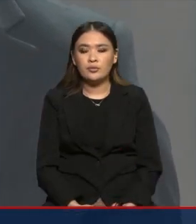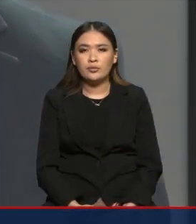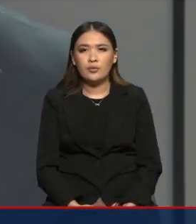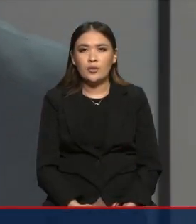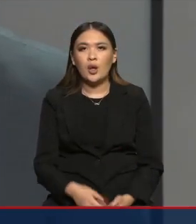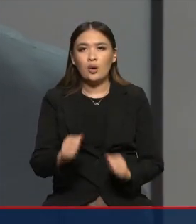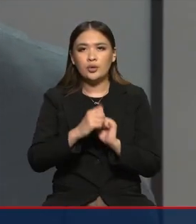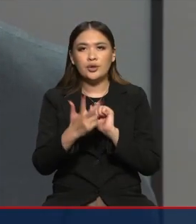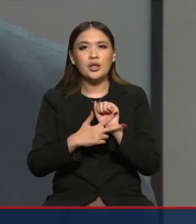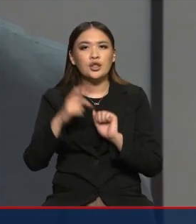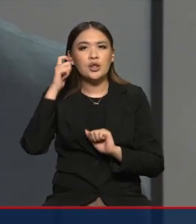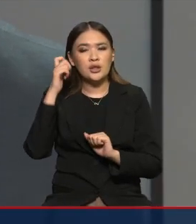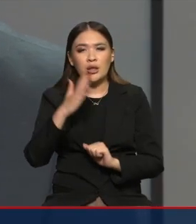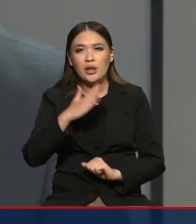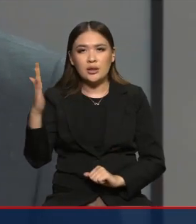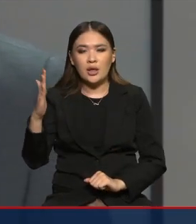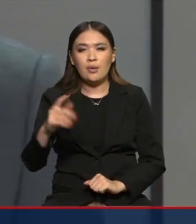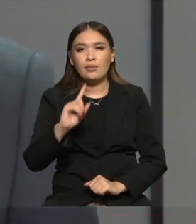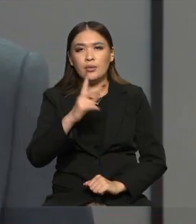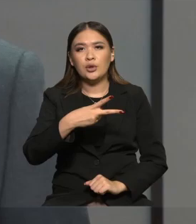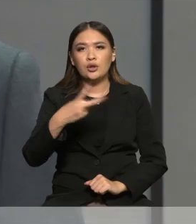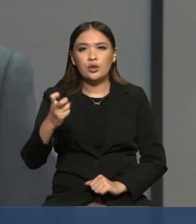18 жастан асқан 1200